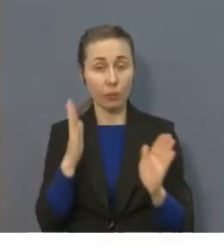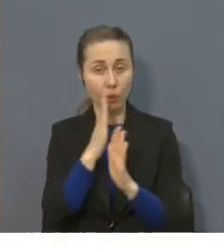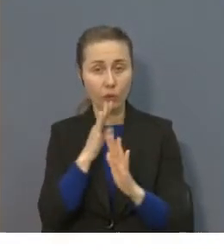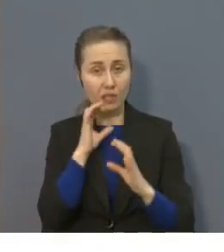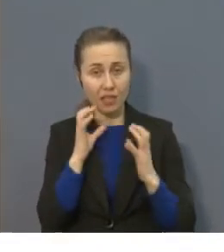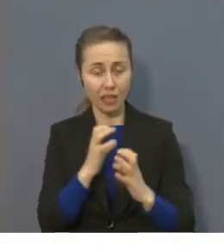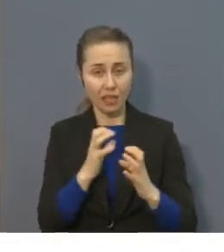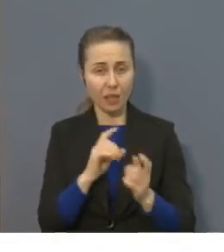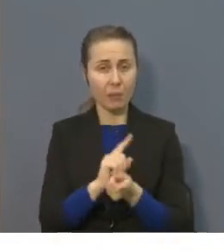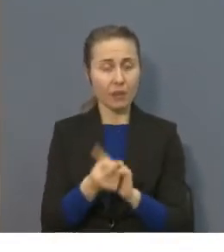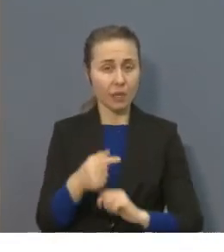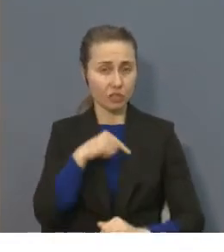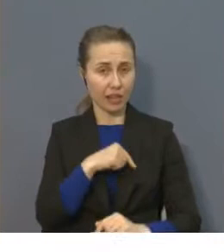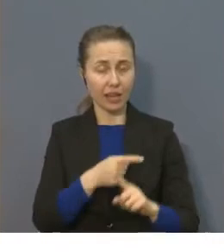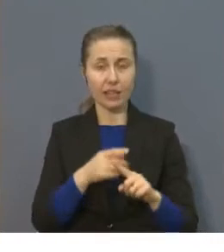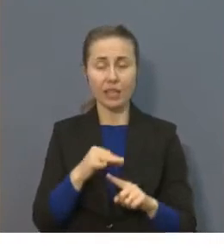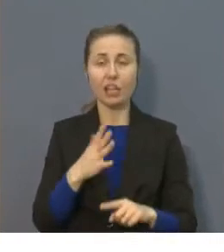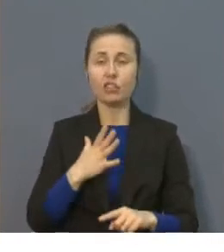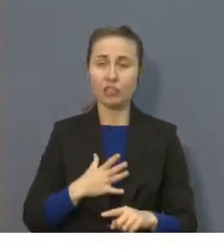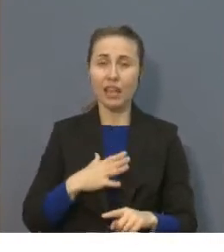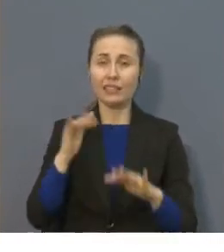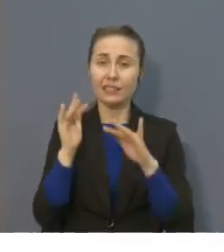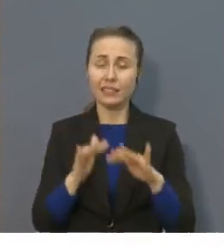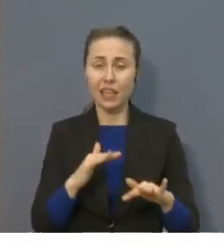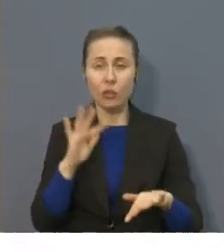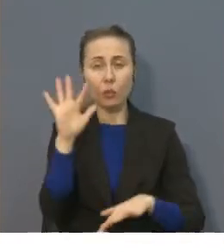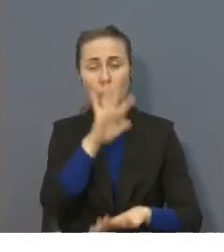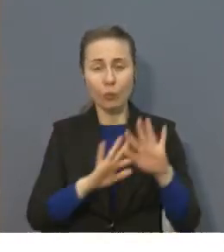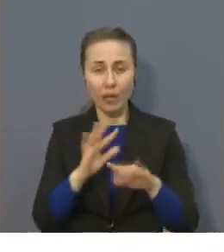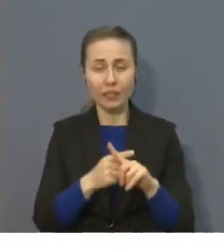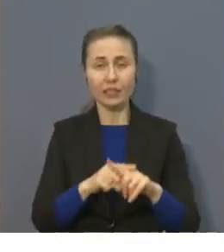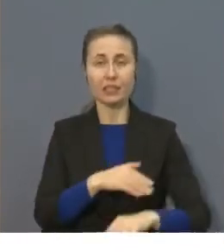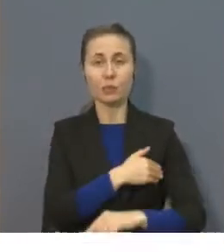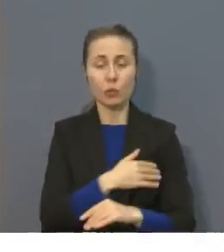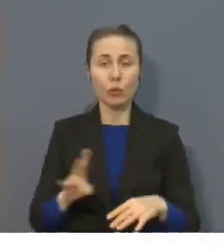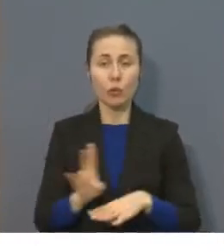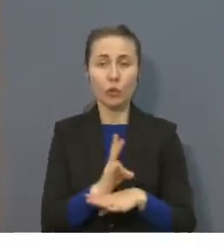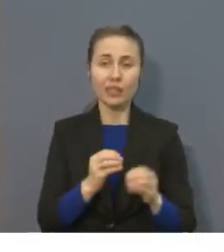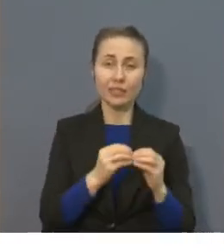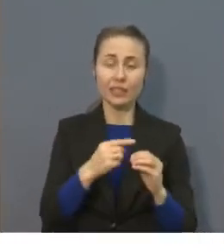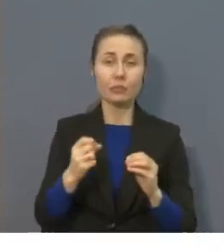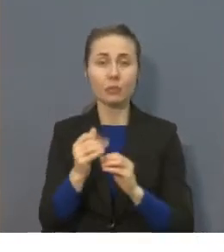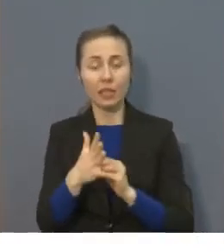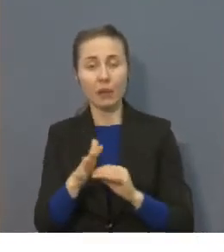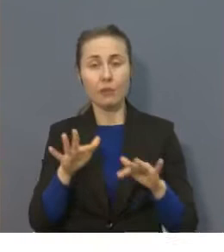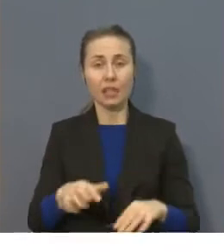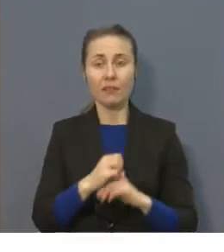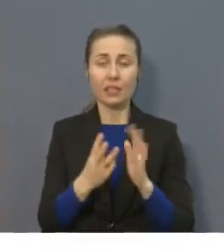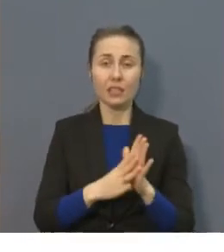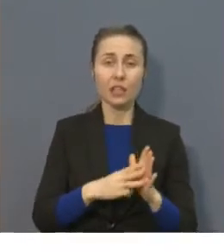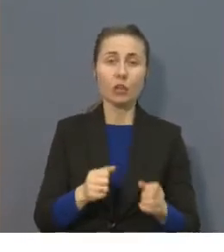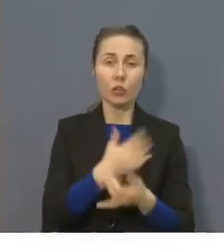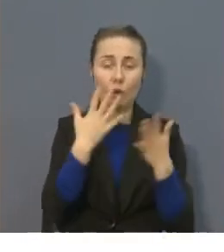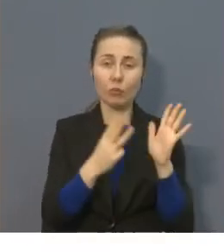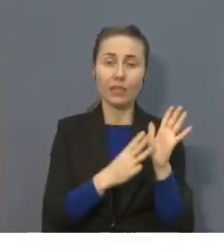циклонов. Бүгін ауа райының құбылмалы сипаты сақталады. Қар жауып, тұман түседі. Ауа температурасы түнде 10-15, кей жерлерде 18,